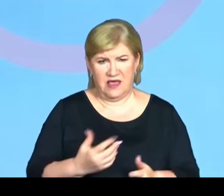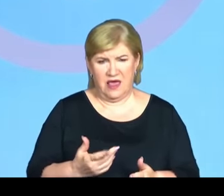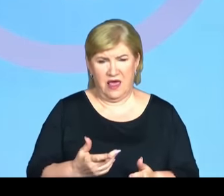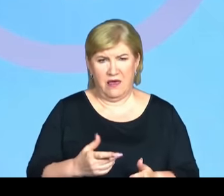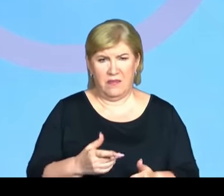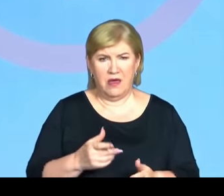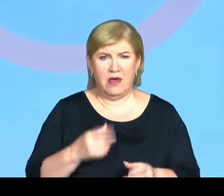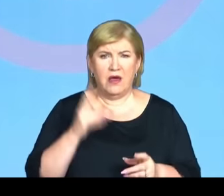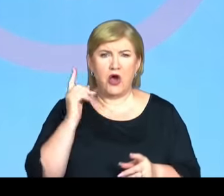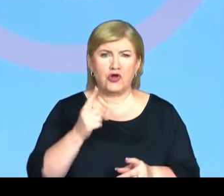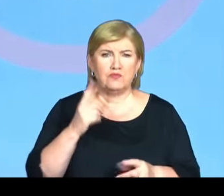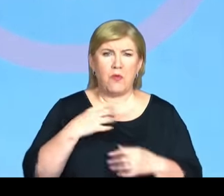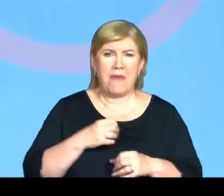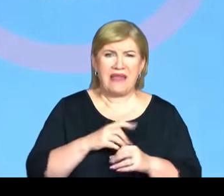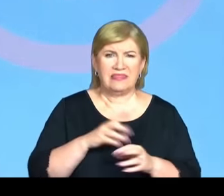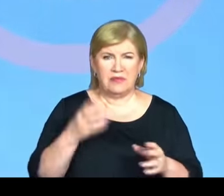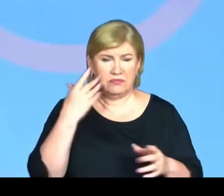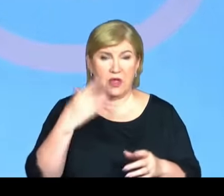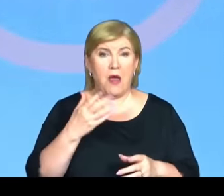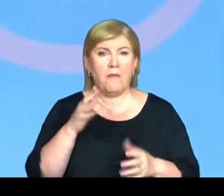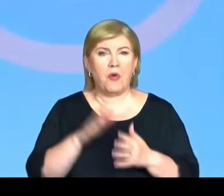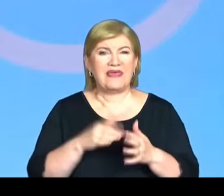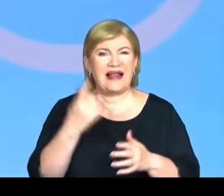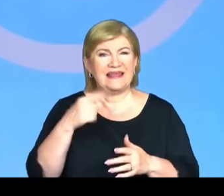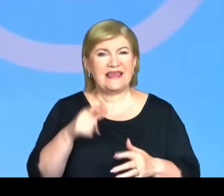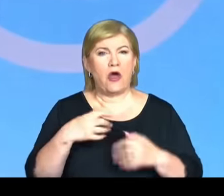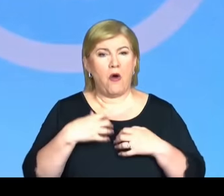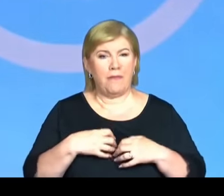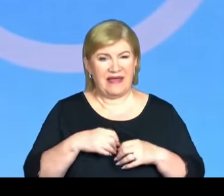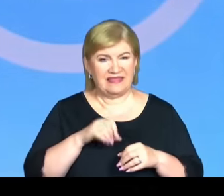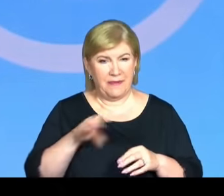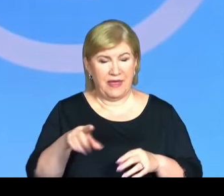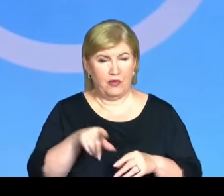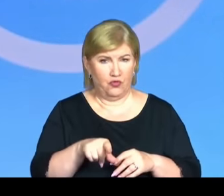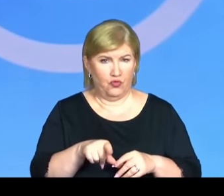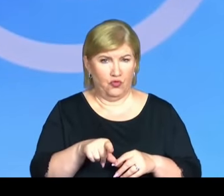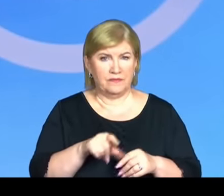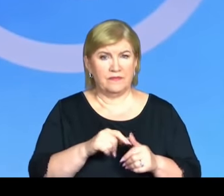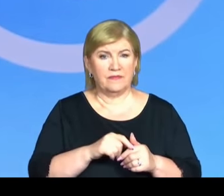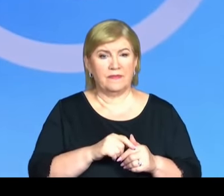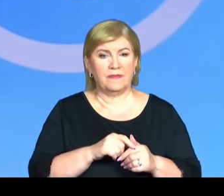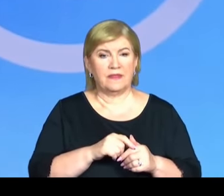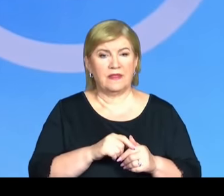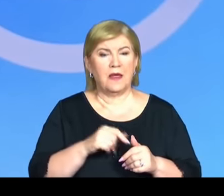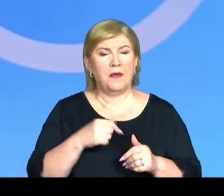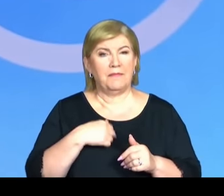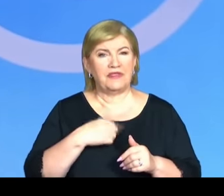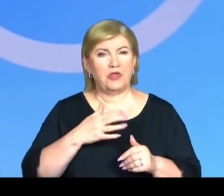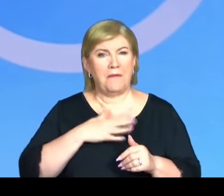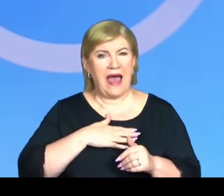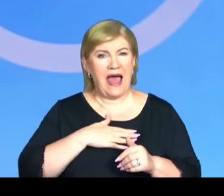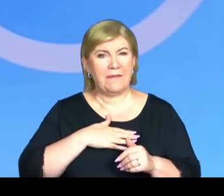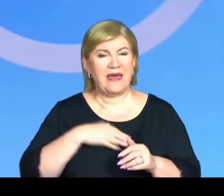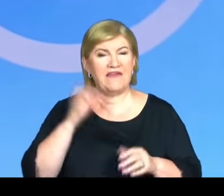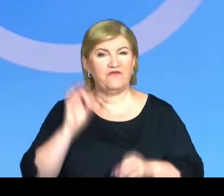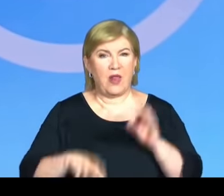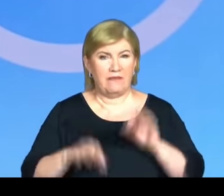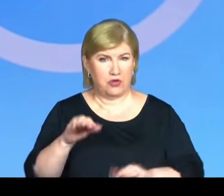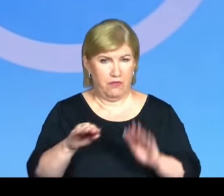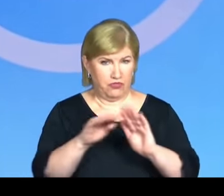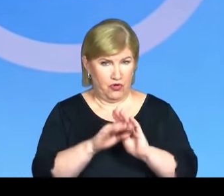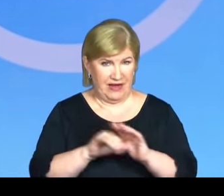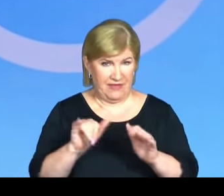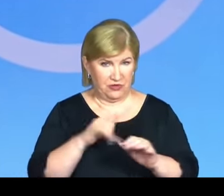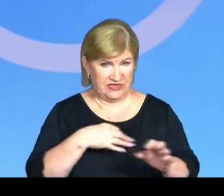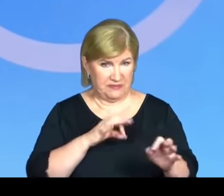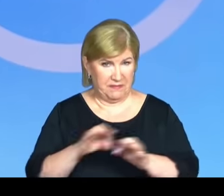o pandémii, že pokiaľ ide o pandémiu, a tým končím, pokiaľ ide o pandémiu, a my to máme v našom volebnom programe, ktorý sme